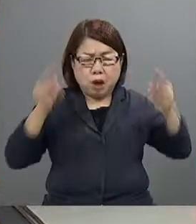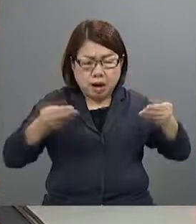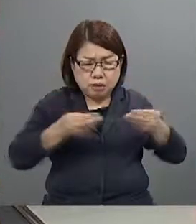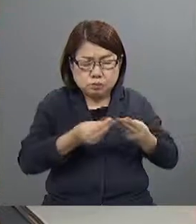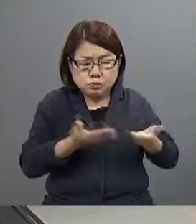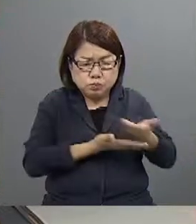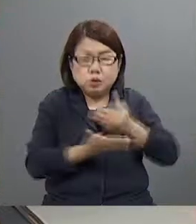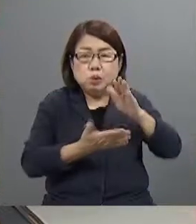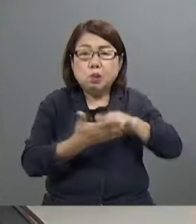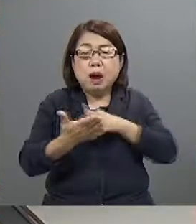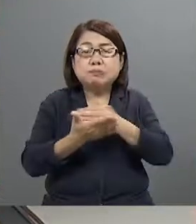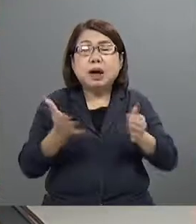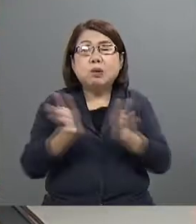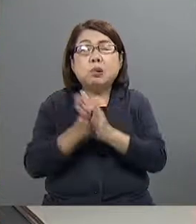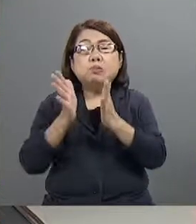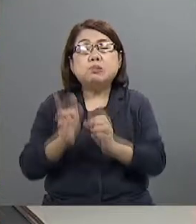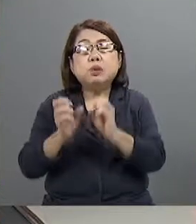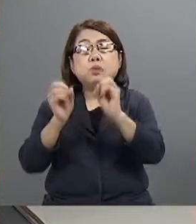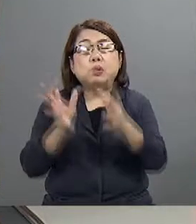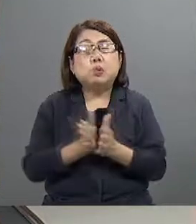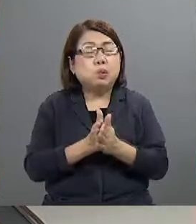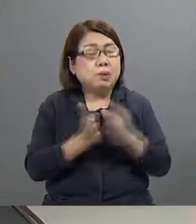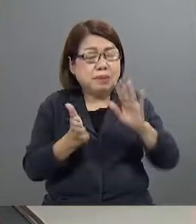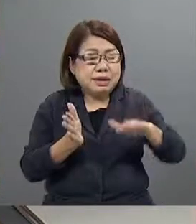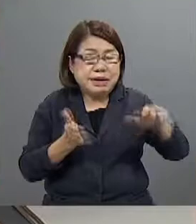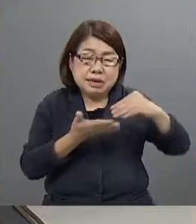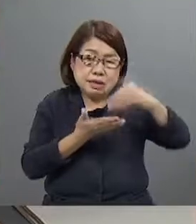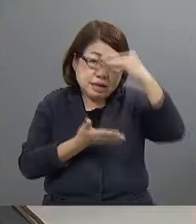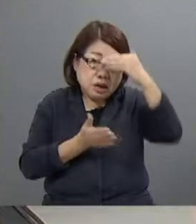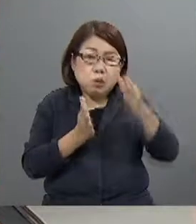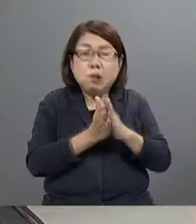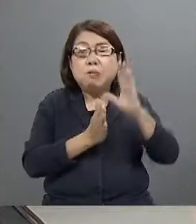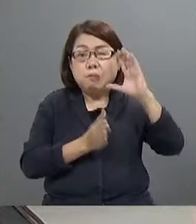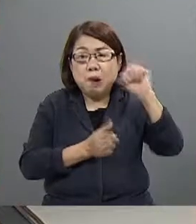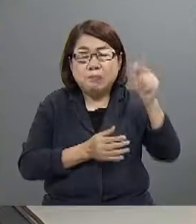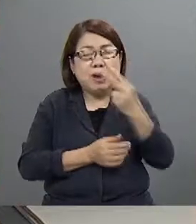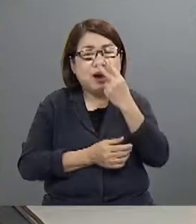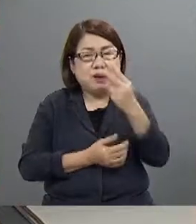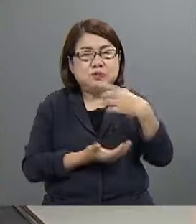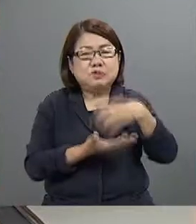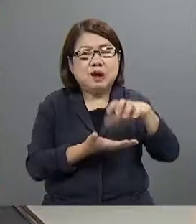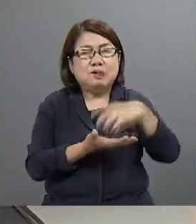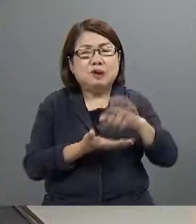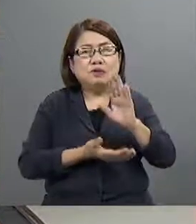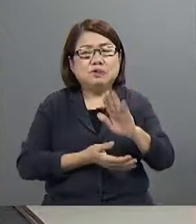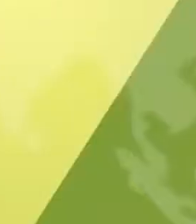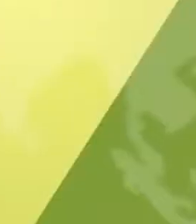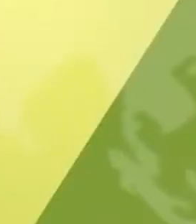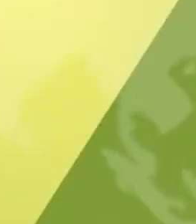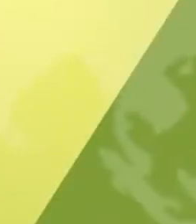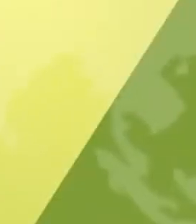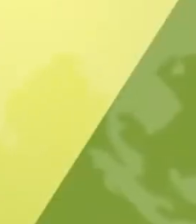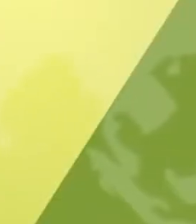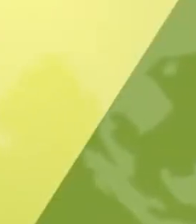และผู้ปกครองติดตามจากนักข่าวพลเมืองโรงเรียนบ้านแม่เงาอำเภอศบเมยจังหวัดแม่ฮ่องสอนครับ